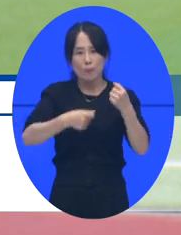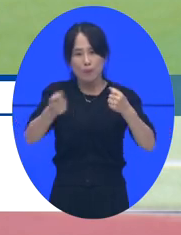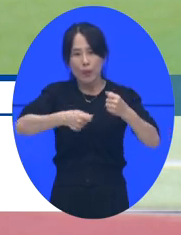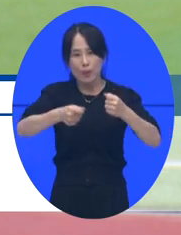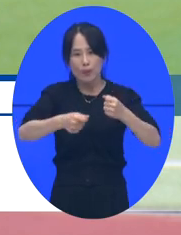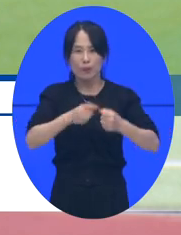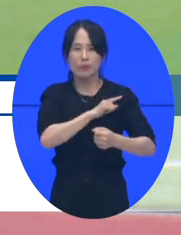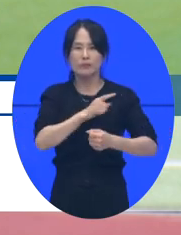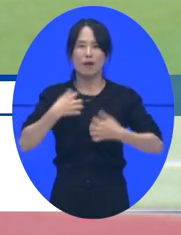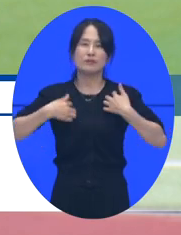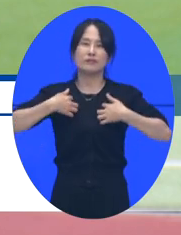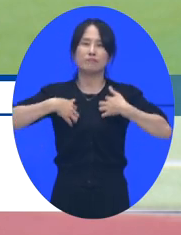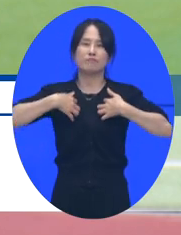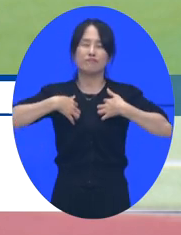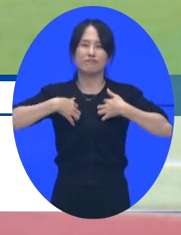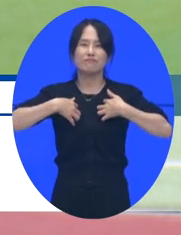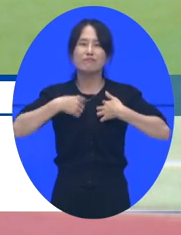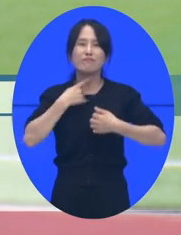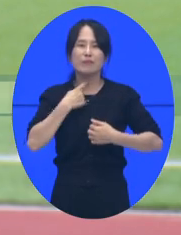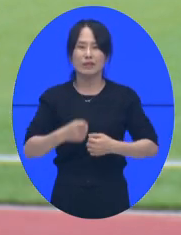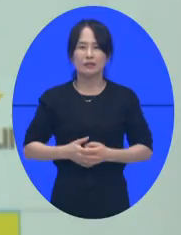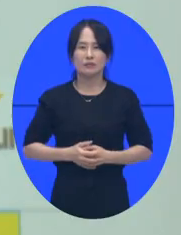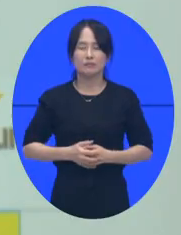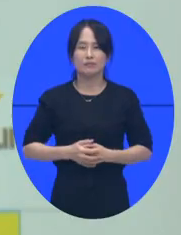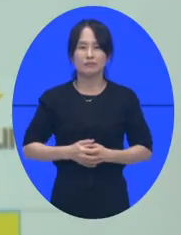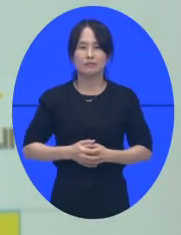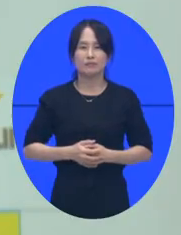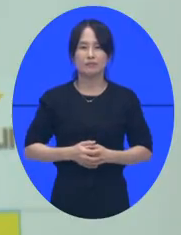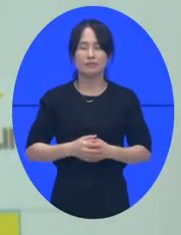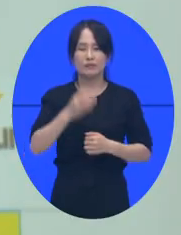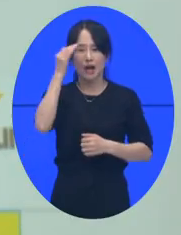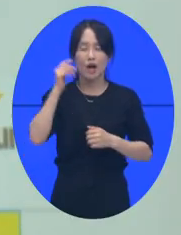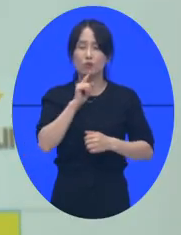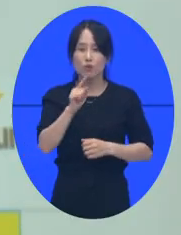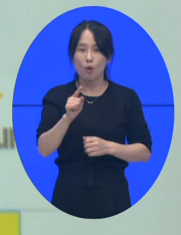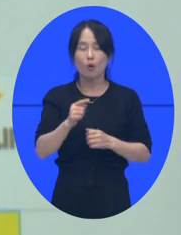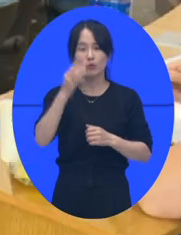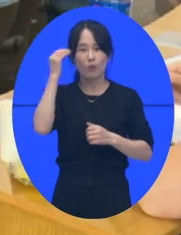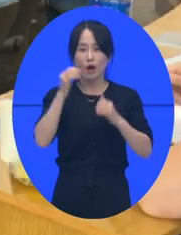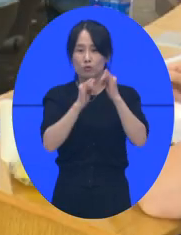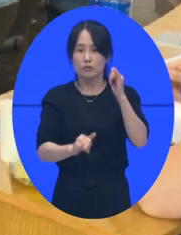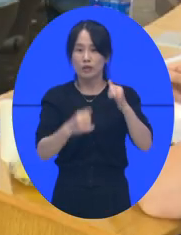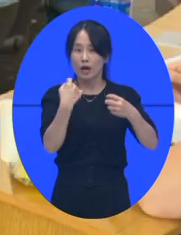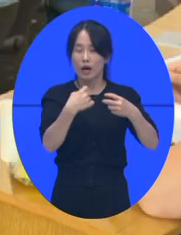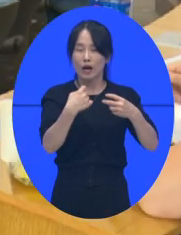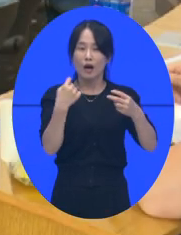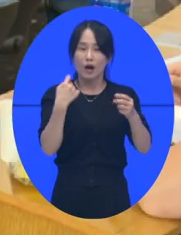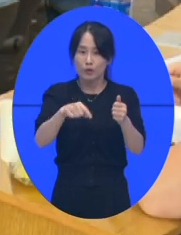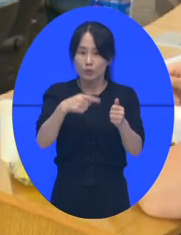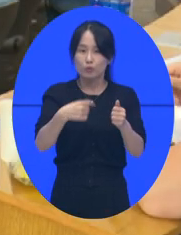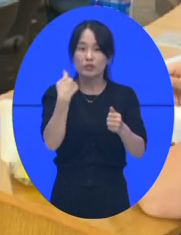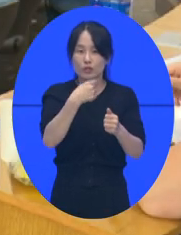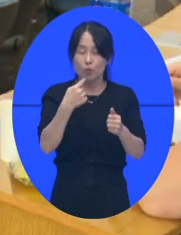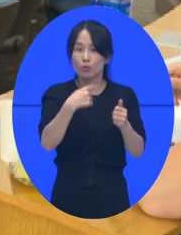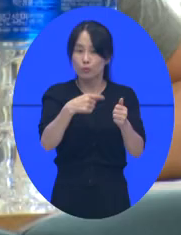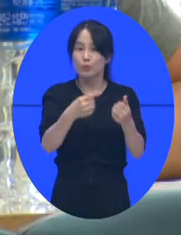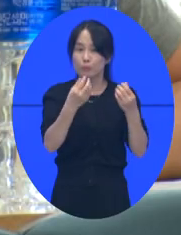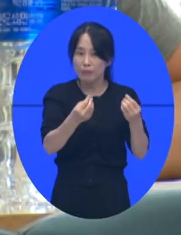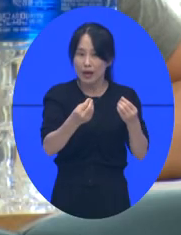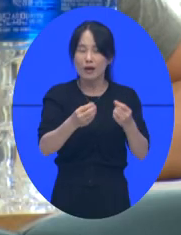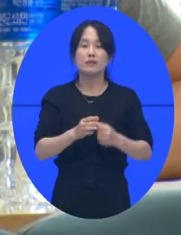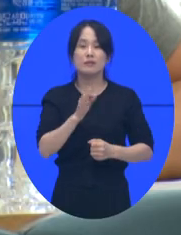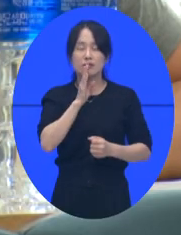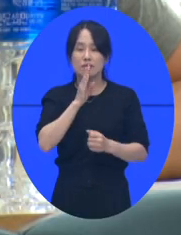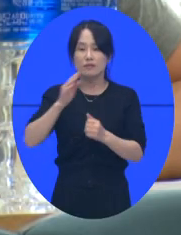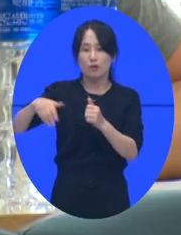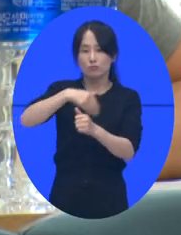the one where you spun it with the string. 기존 한국어, 한국사 교육 등 이론 교육으로 먼저 실생활에 사용할 수 있는